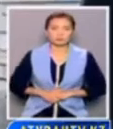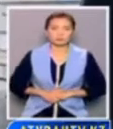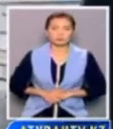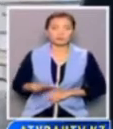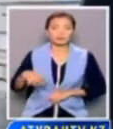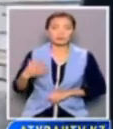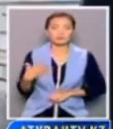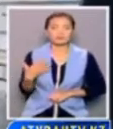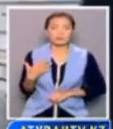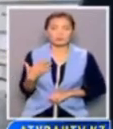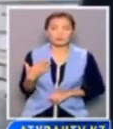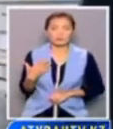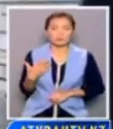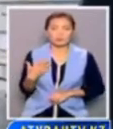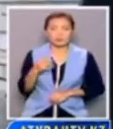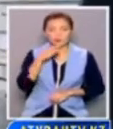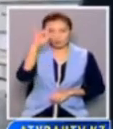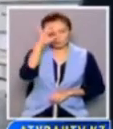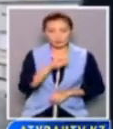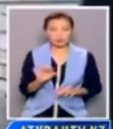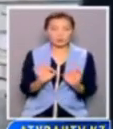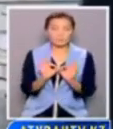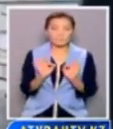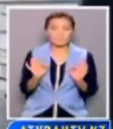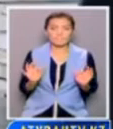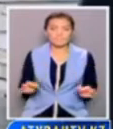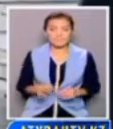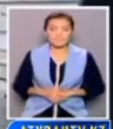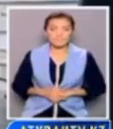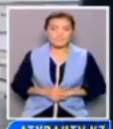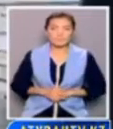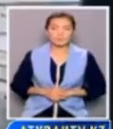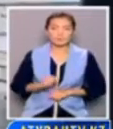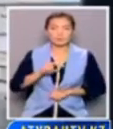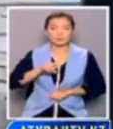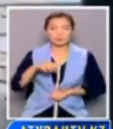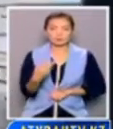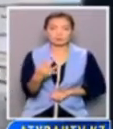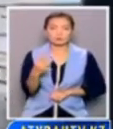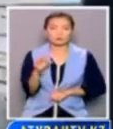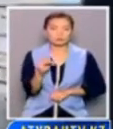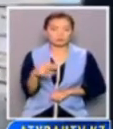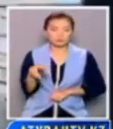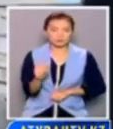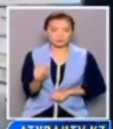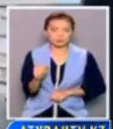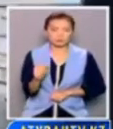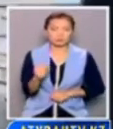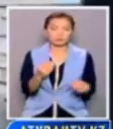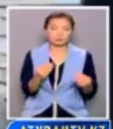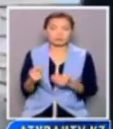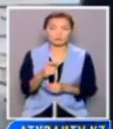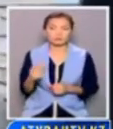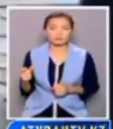өткен ұрпақ, қазақтың керемет ұрпағы алаш ордашылар, алаш зиялылары,